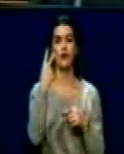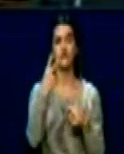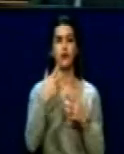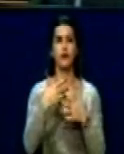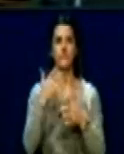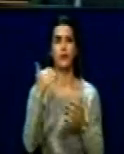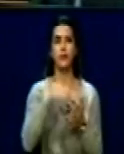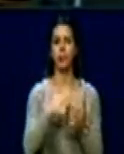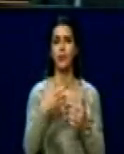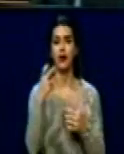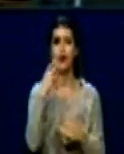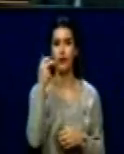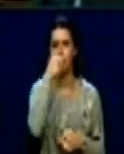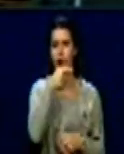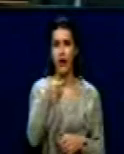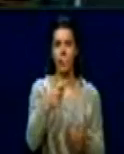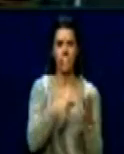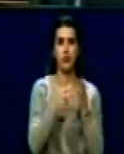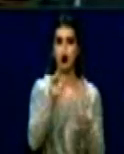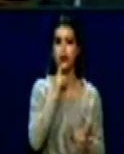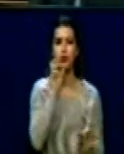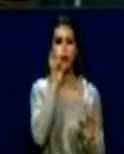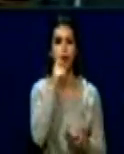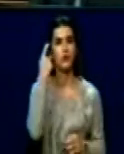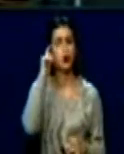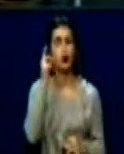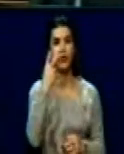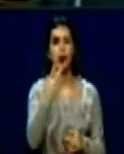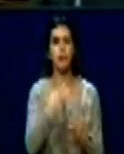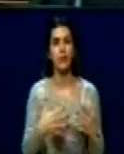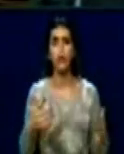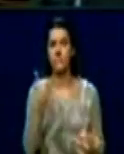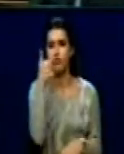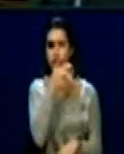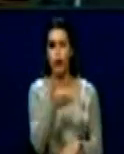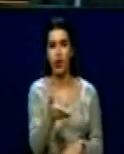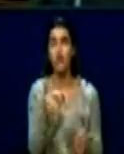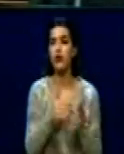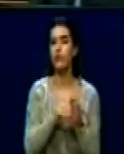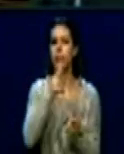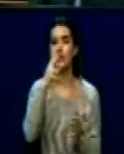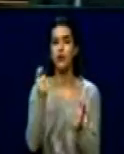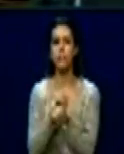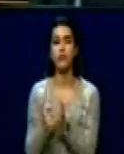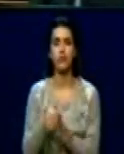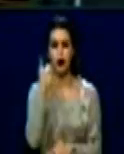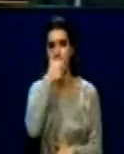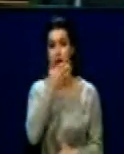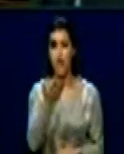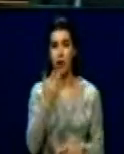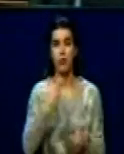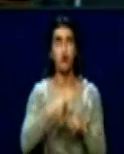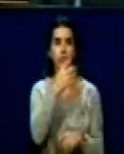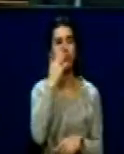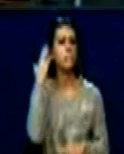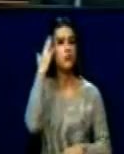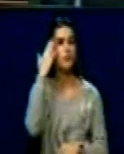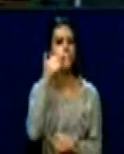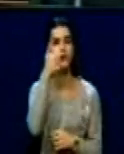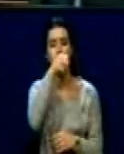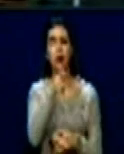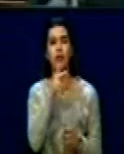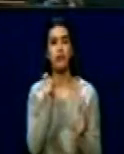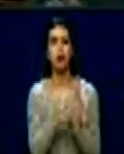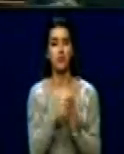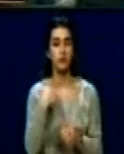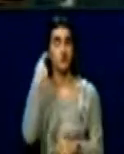i cili nuk shpjegohet se çfarë është. Po ku do t'i marrim ato 20 milion? Çka do të shesin tjetër? Çka ka mbetë pashit? Edhe çka është ajo që planifikojnë ta shitin për 20 milion në vitin